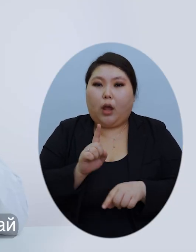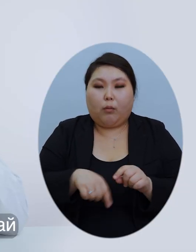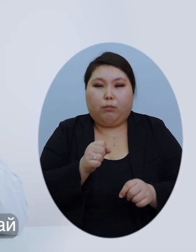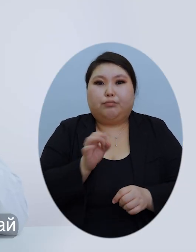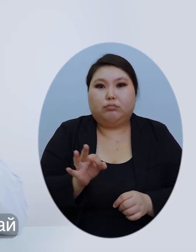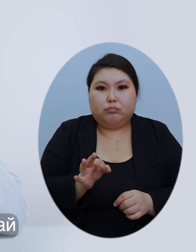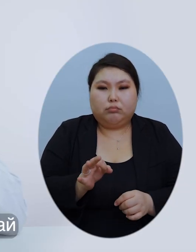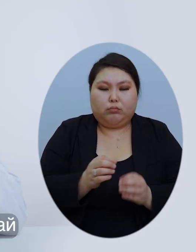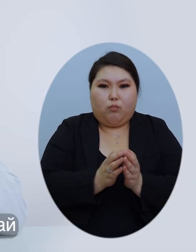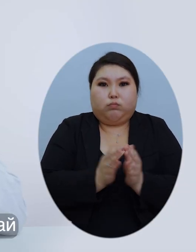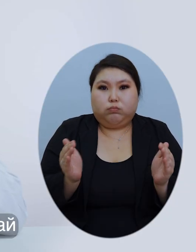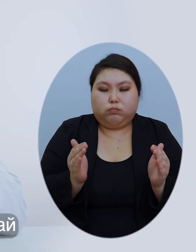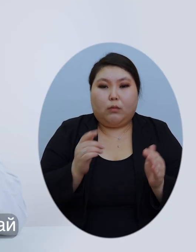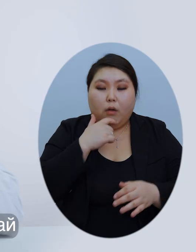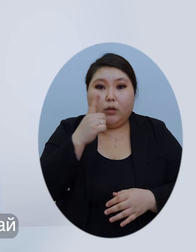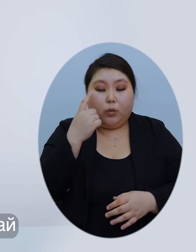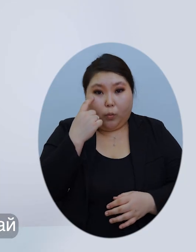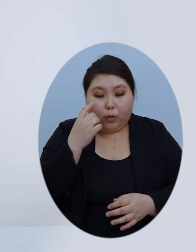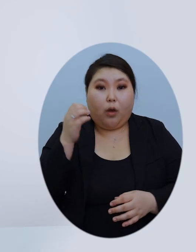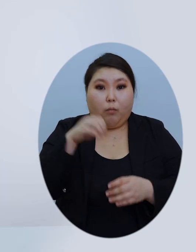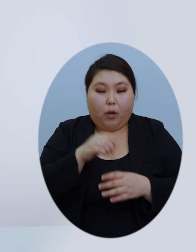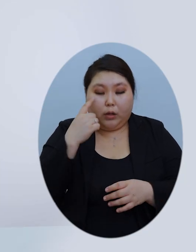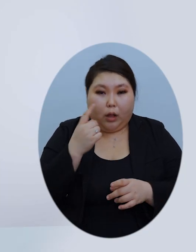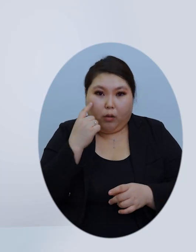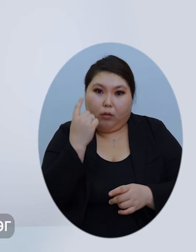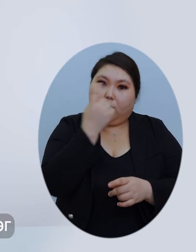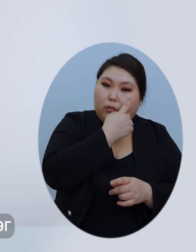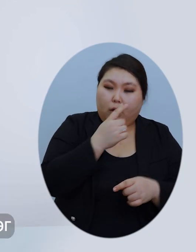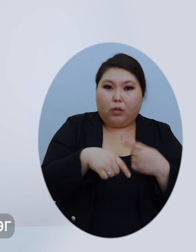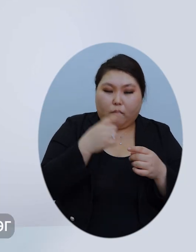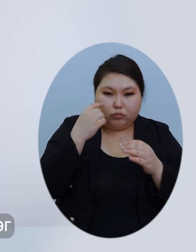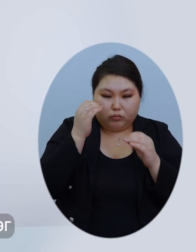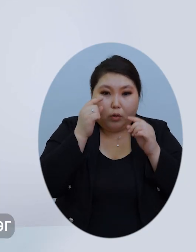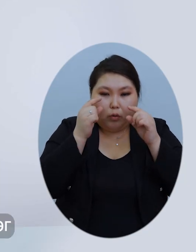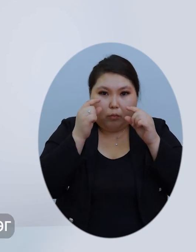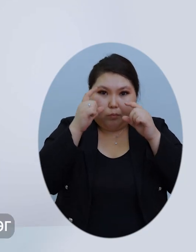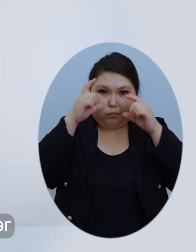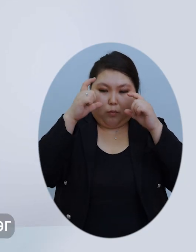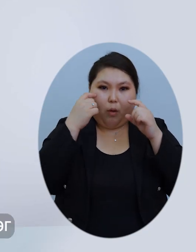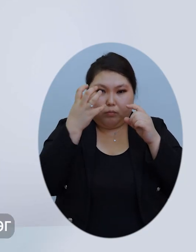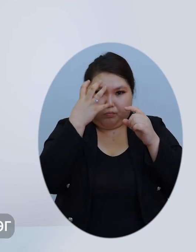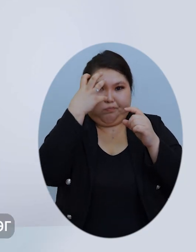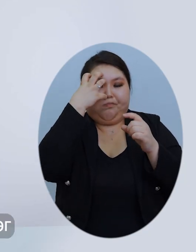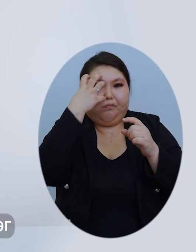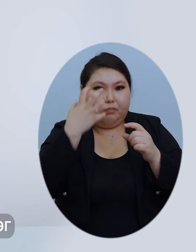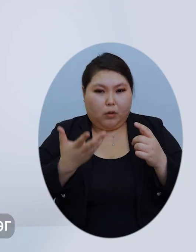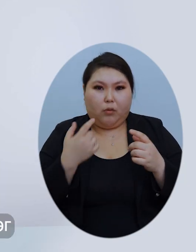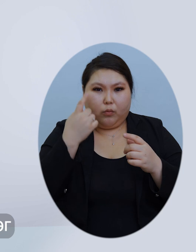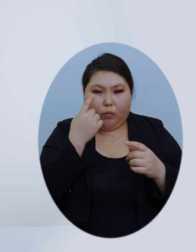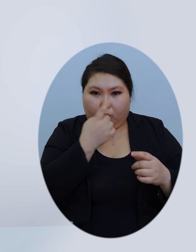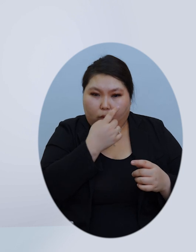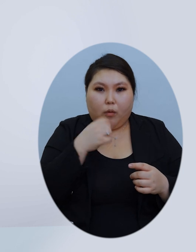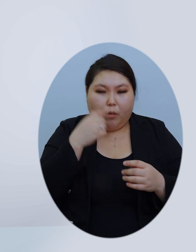томордог. Хэрвээ нэг нүдэнд тохиолдвол даралттай нүд нь нөгөө нүднээсээ илүү том, хөөсөн, хавгансан,